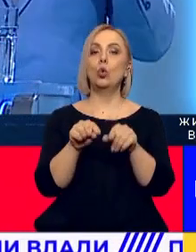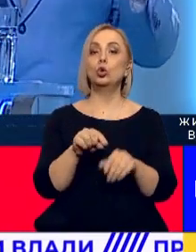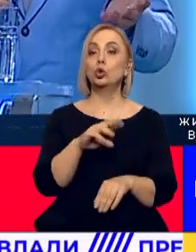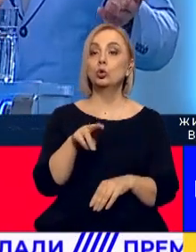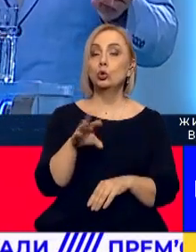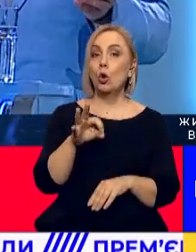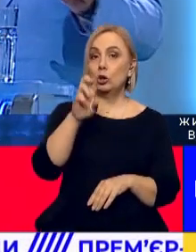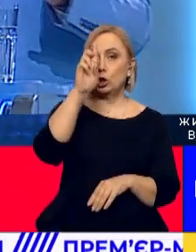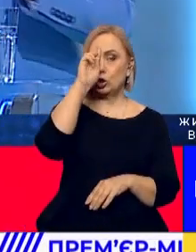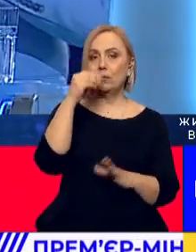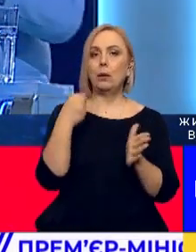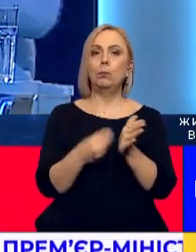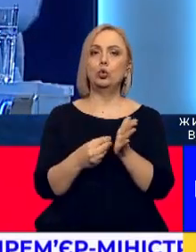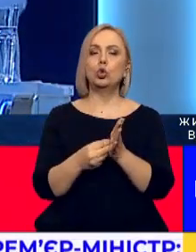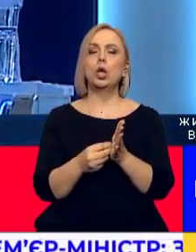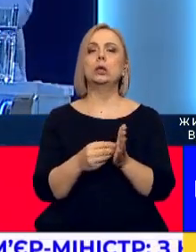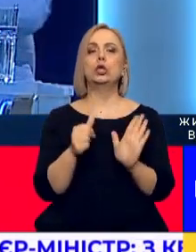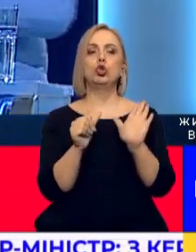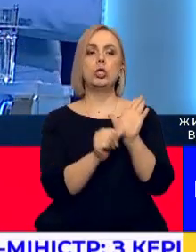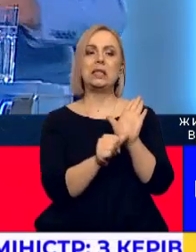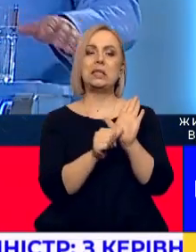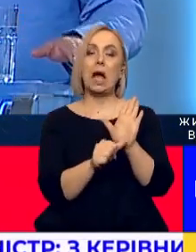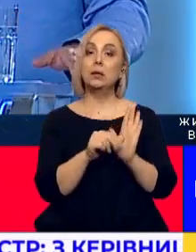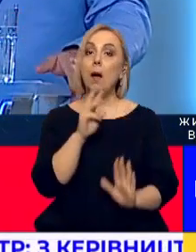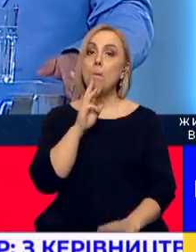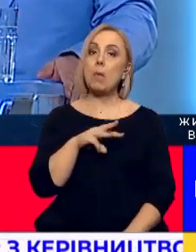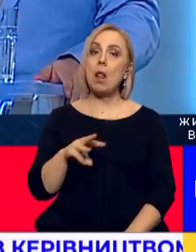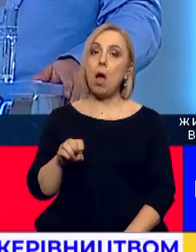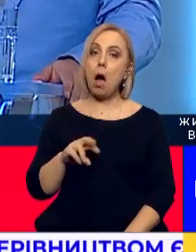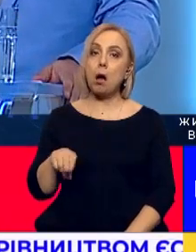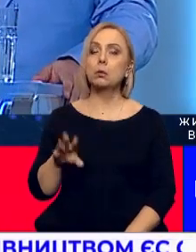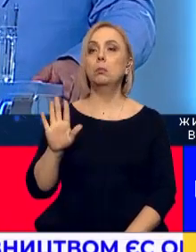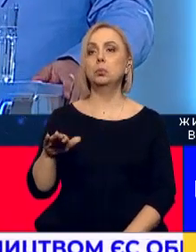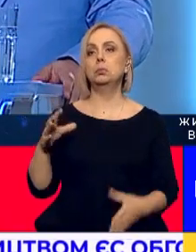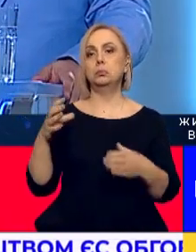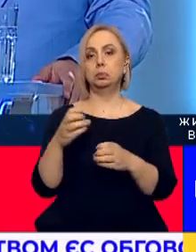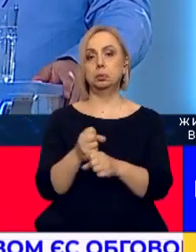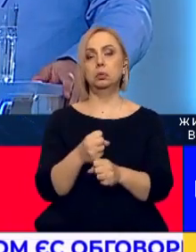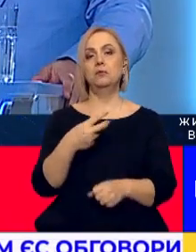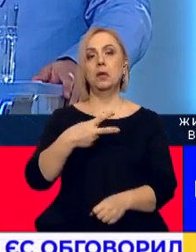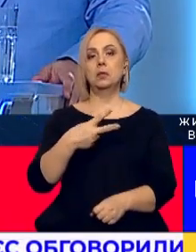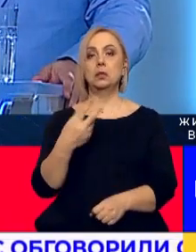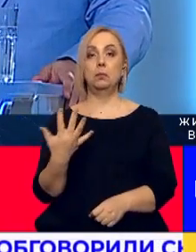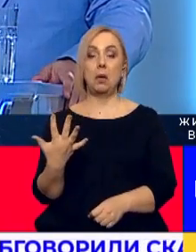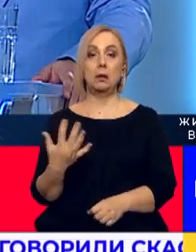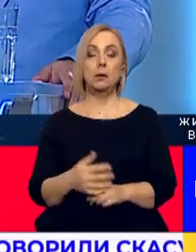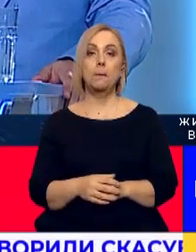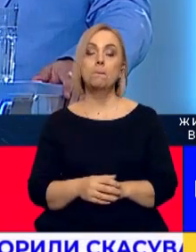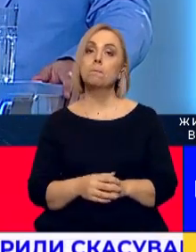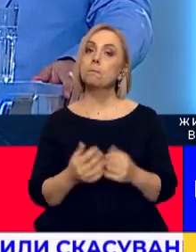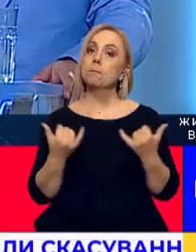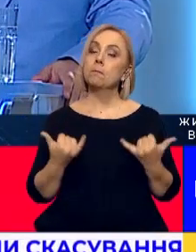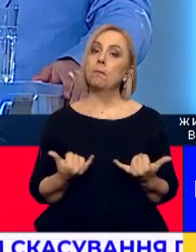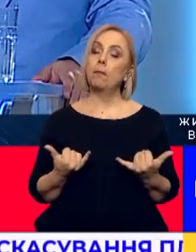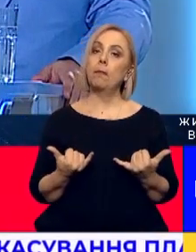бюджету 60 мільярдів, а потім зійшлись на 25. Ваша оцінка цього закону, вже закону, наскільки я